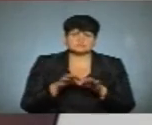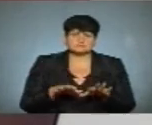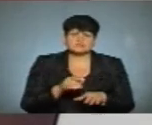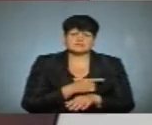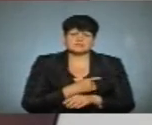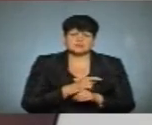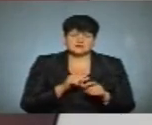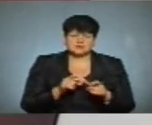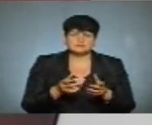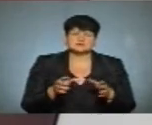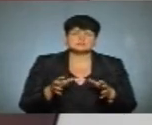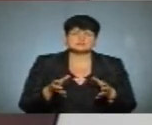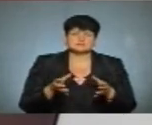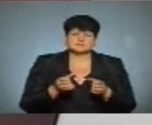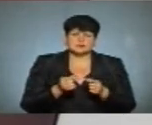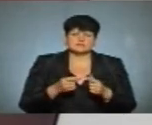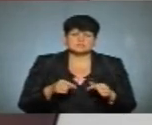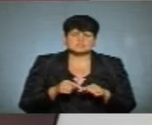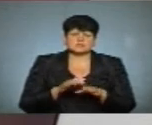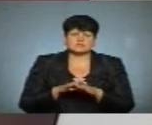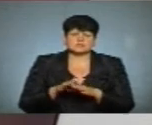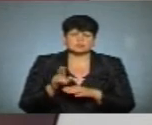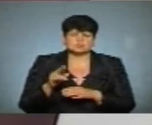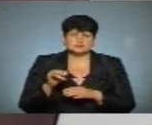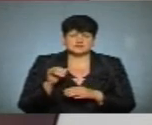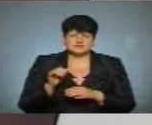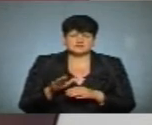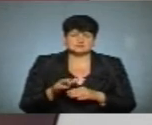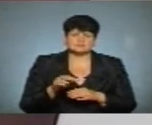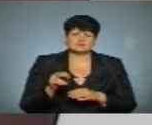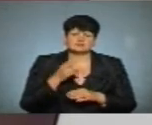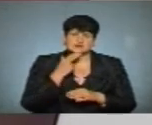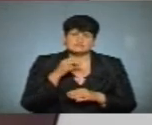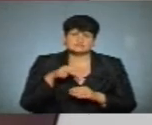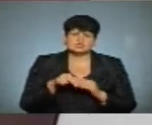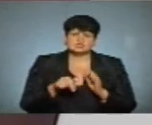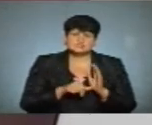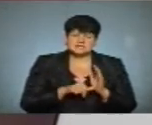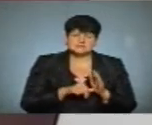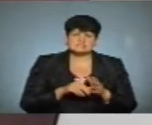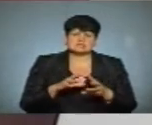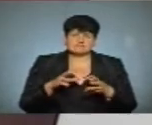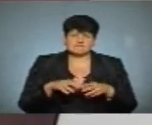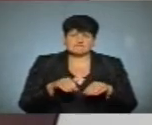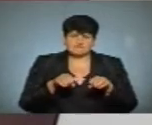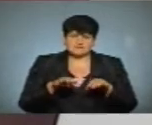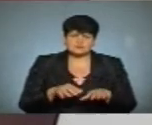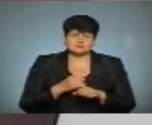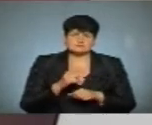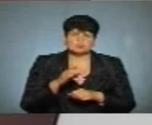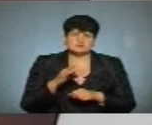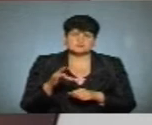лікарні. Затримали організатора та виконавців нападу у червні 2016-го. Вирок обвинуваченим оголосив Зборівський